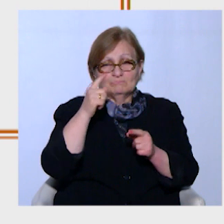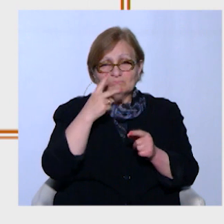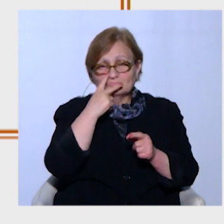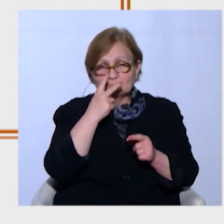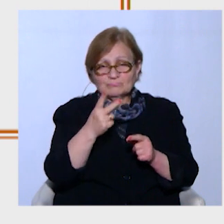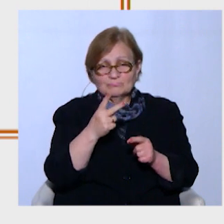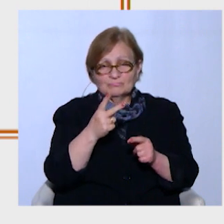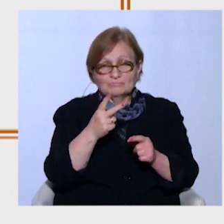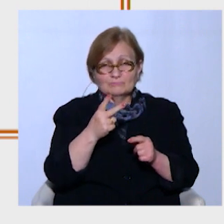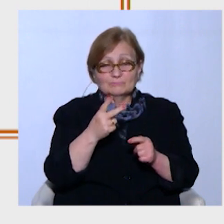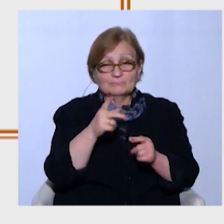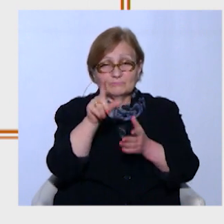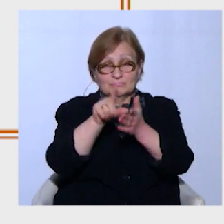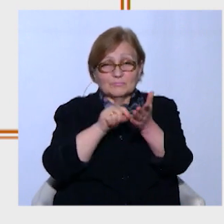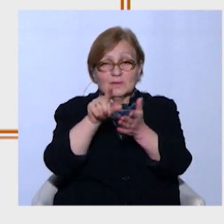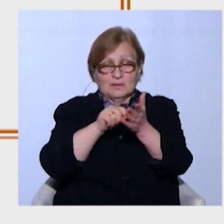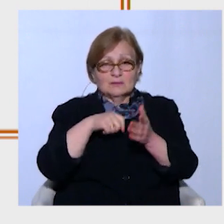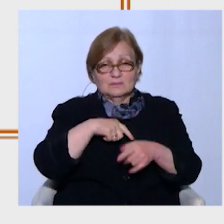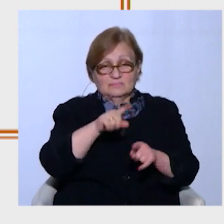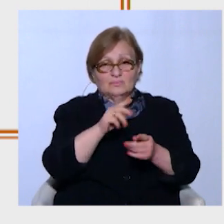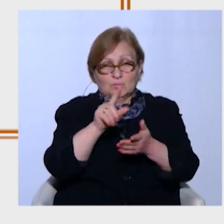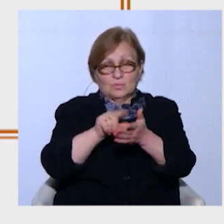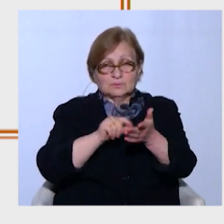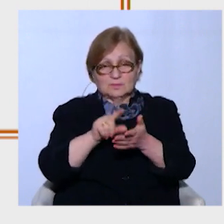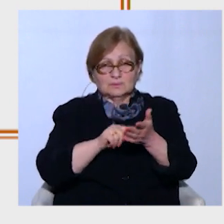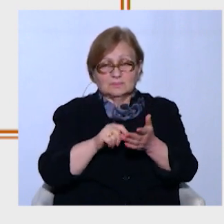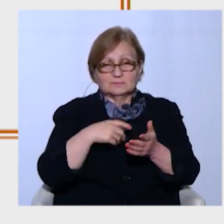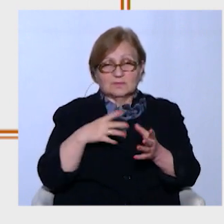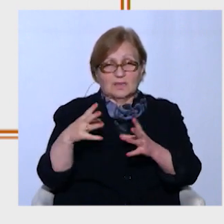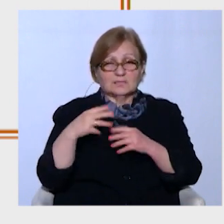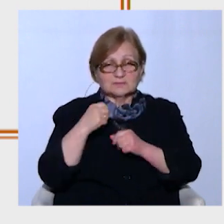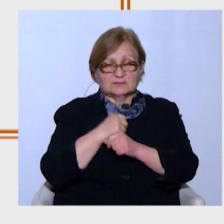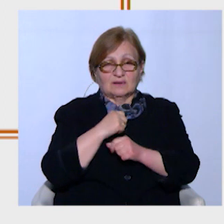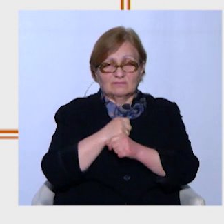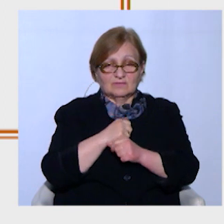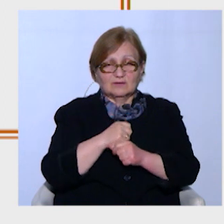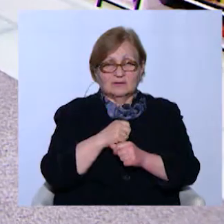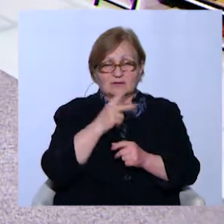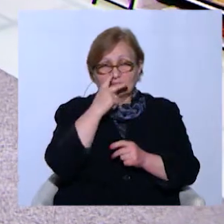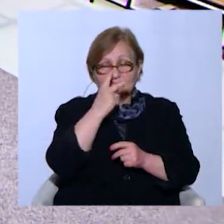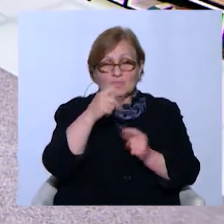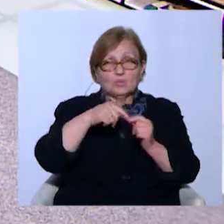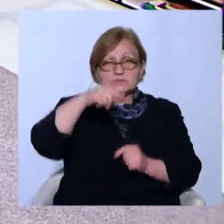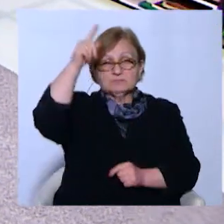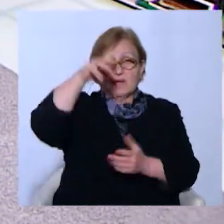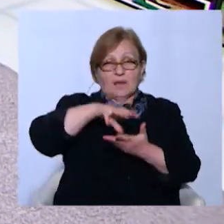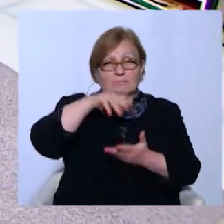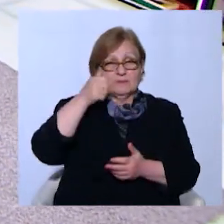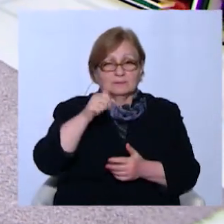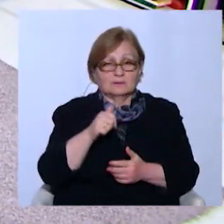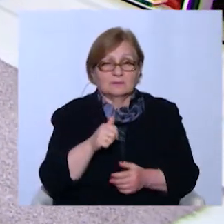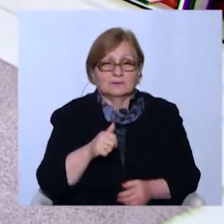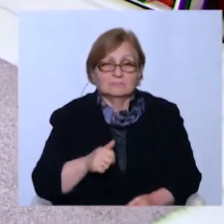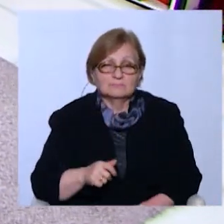ახლა გადაიხაზეთ ეს ნახაზები თქვენ რვეულში და ერთად ვიმუშაოთ და ერთად დავადგინოთ პირამიდის სიმაღლე. ესე იგი,